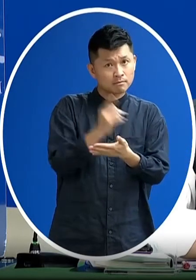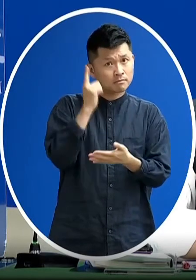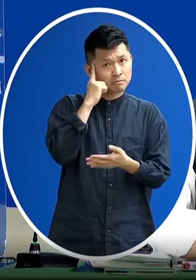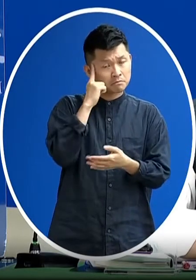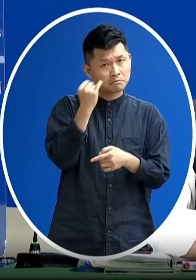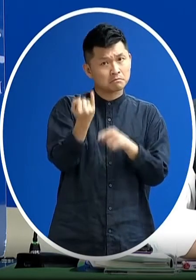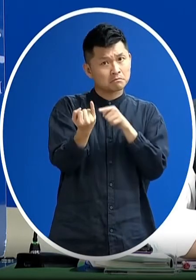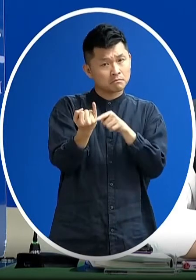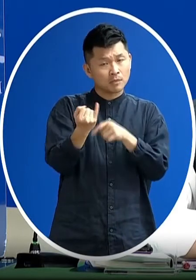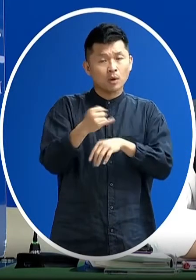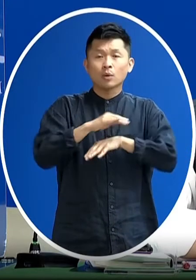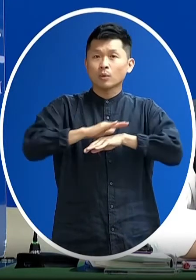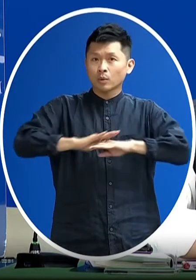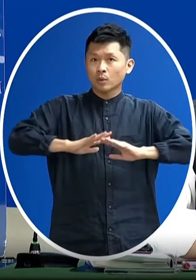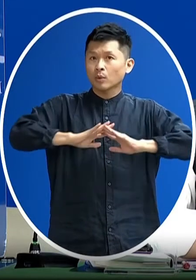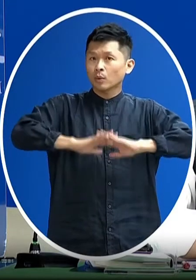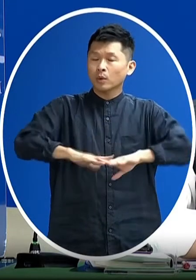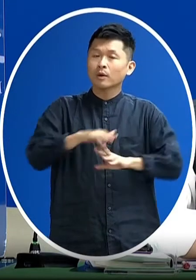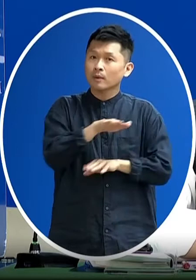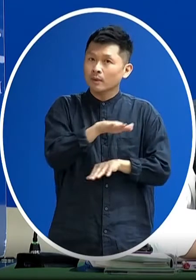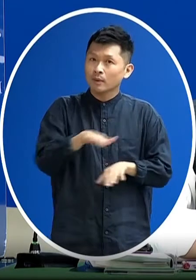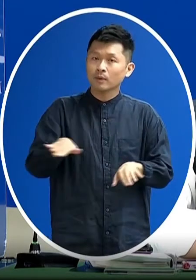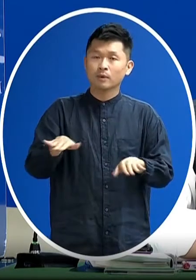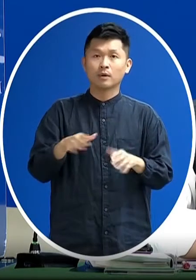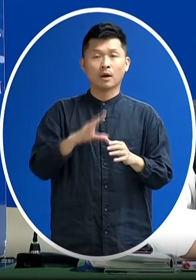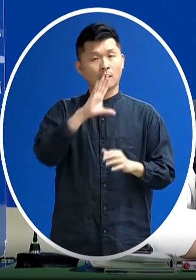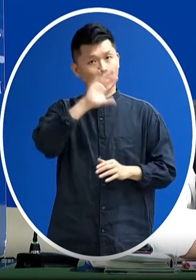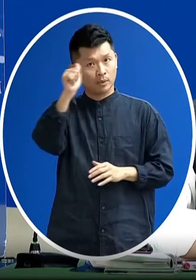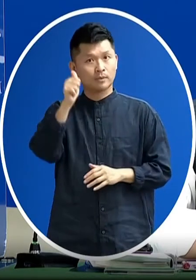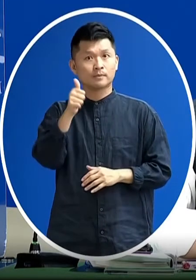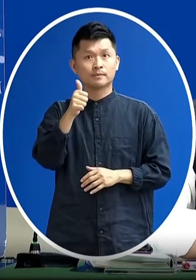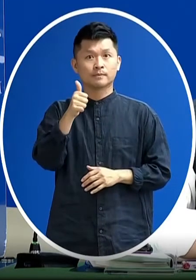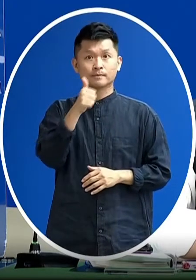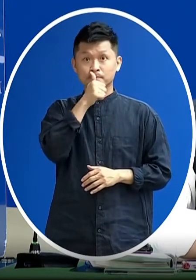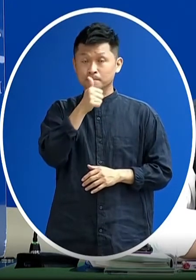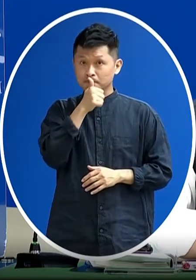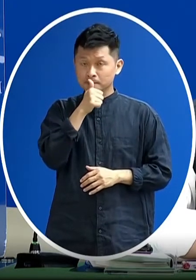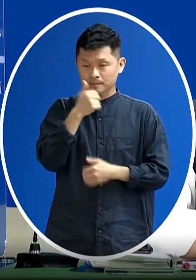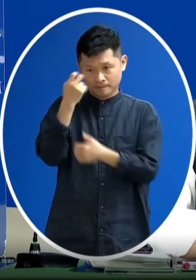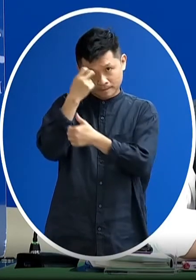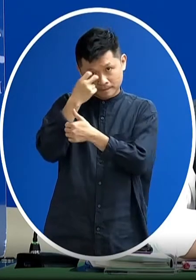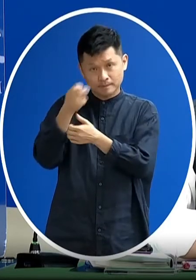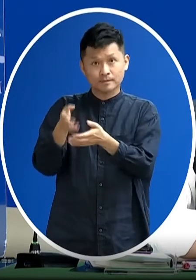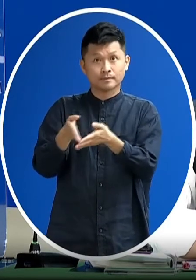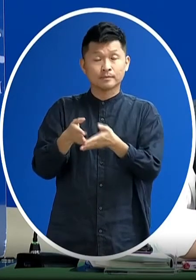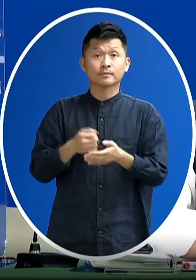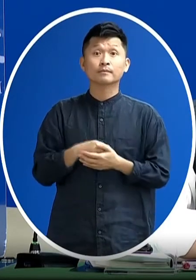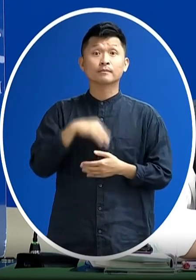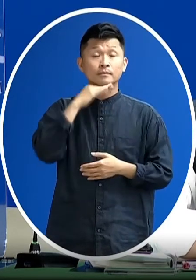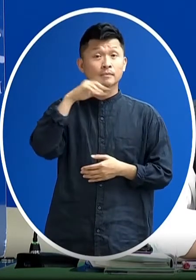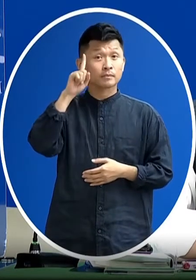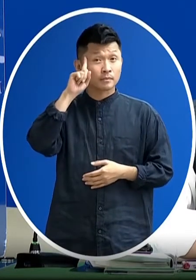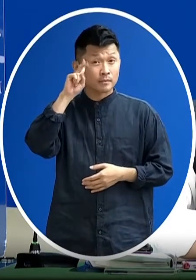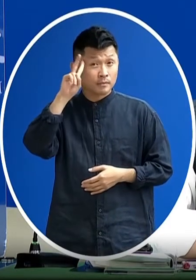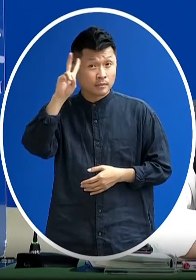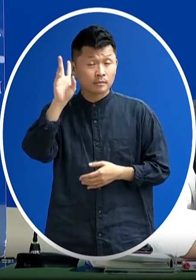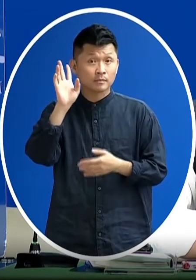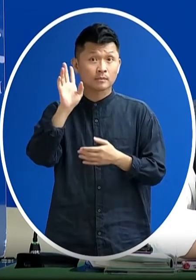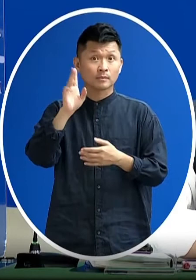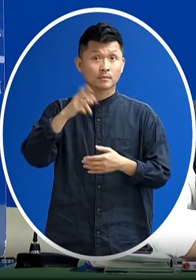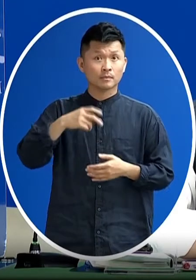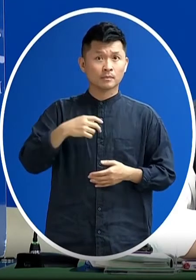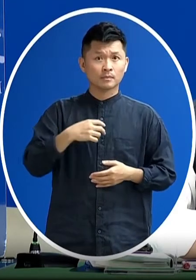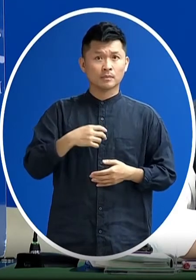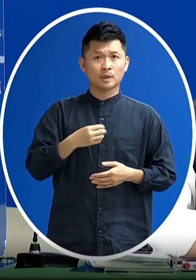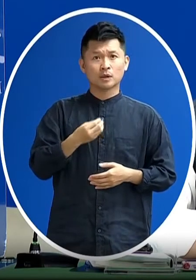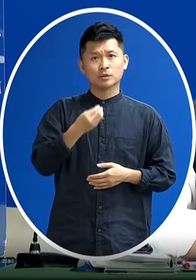状况算是稳定，所以先予以返家，继续观察。那在后续的2天当中呢，是有出现这个